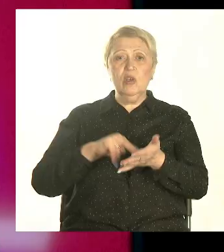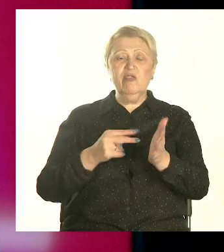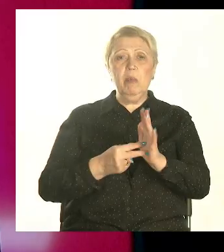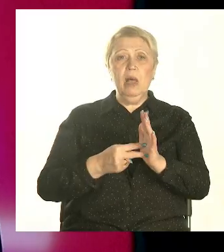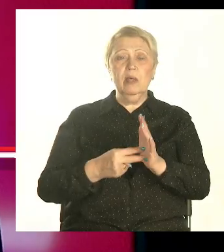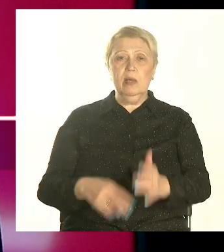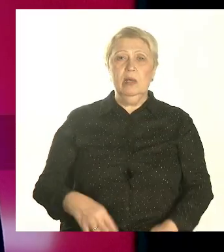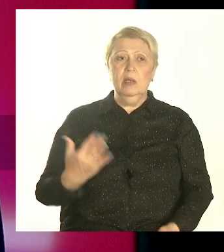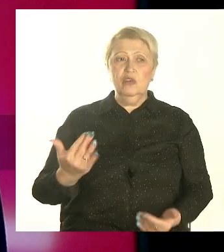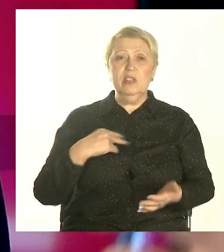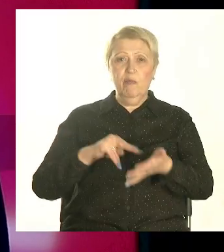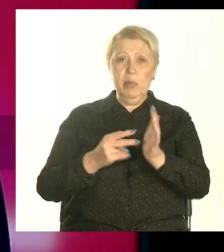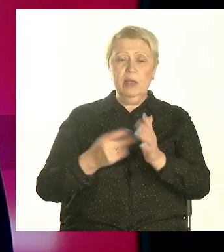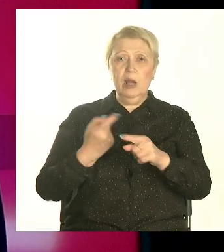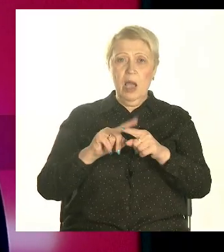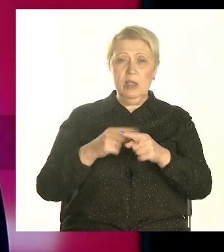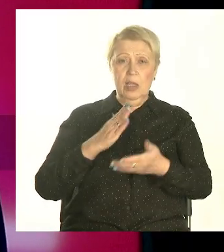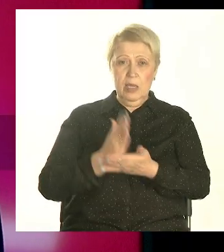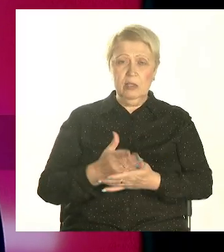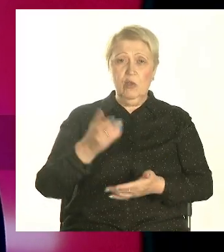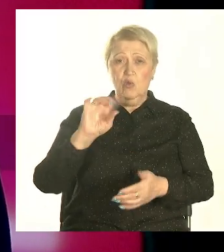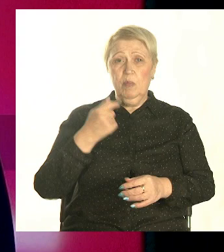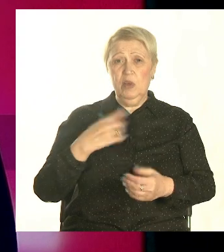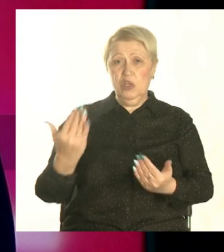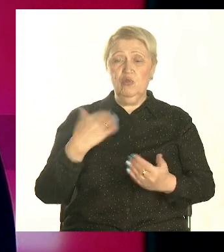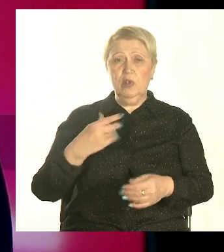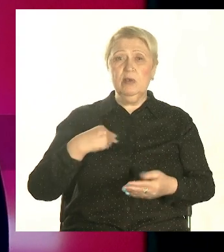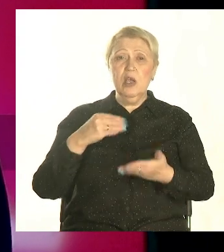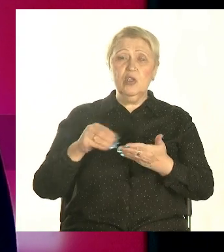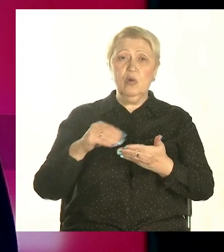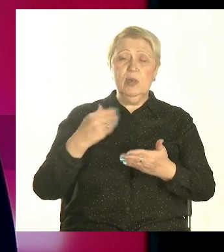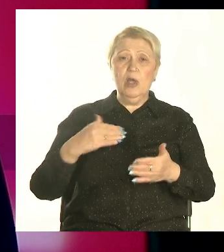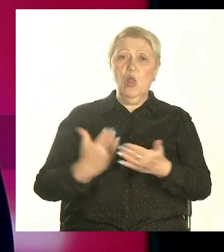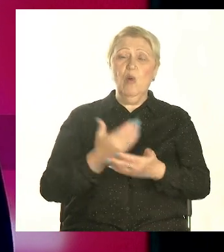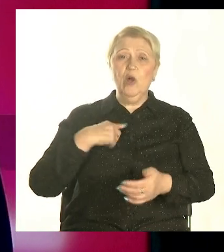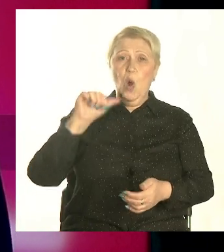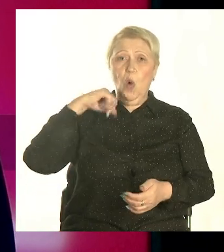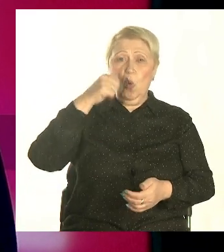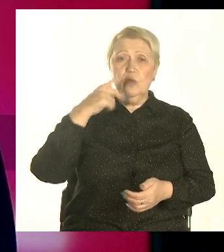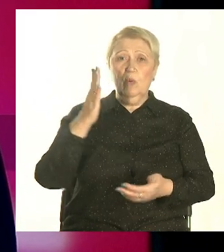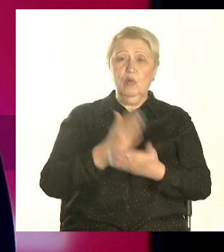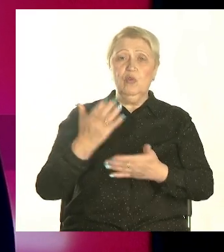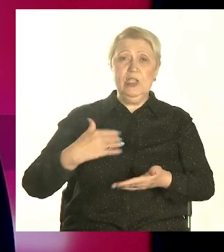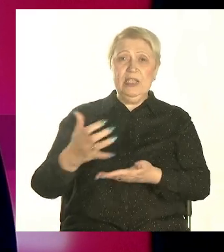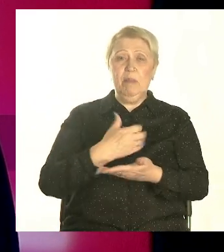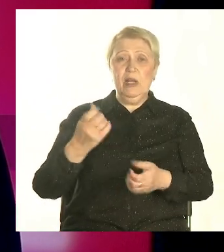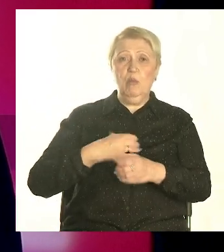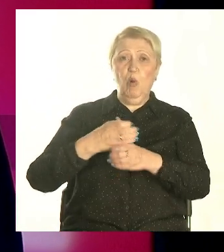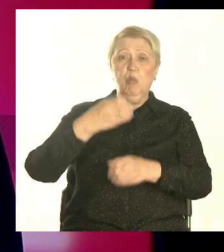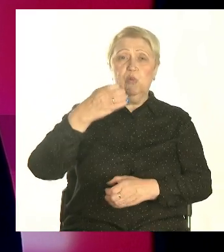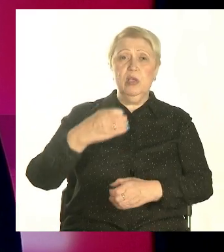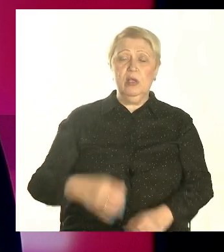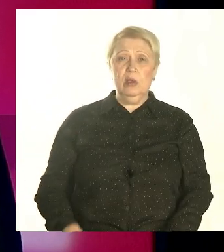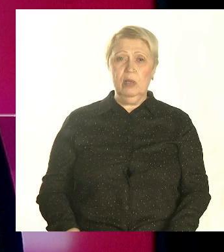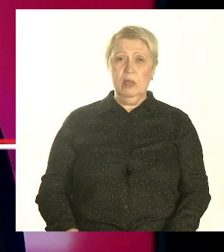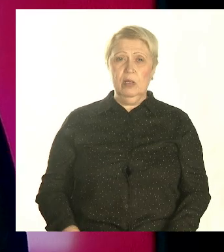вступаем в свои, скажем так, права, проработаем хотя бы месяц и посмотрим. На Новый год, думаю, будет интересно бутылки всем собирать. У нас в соглашении с региональным